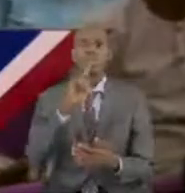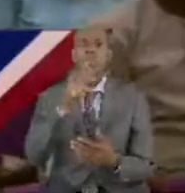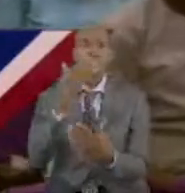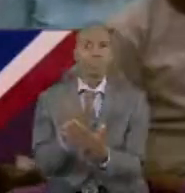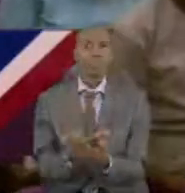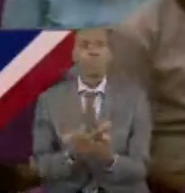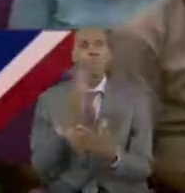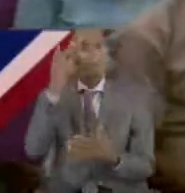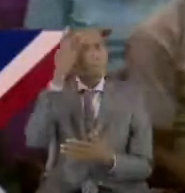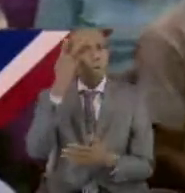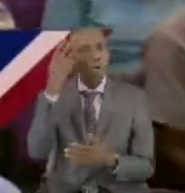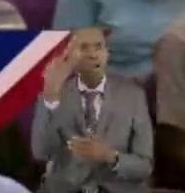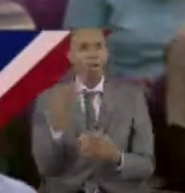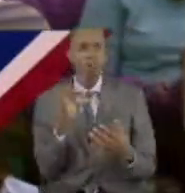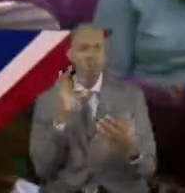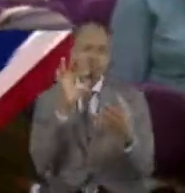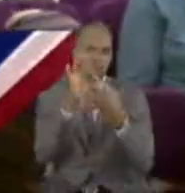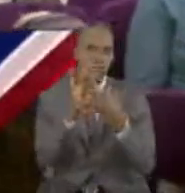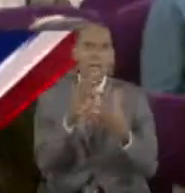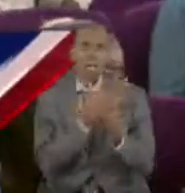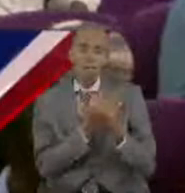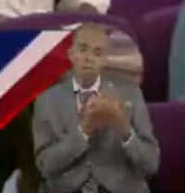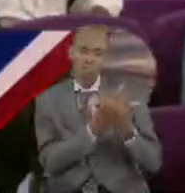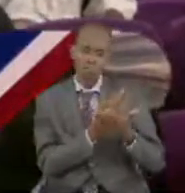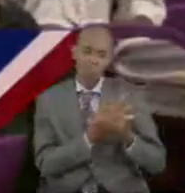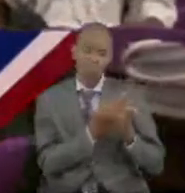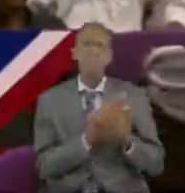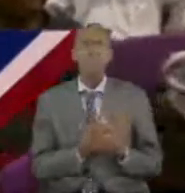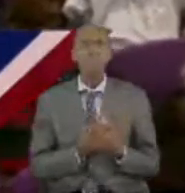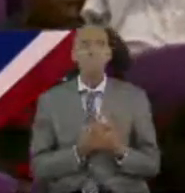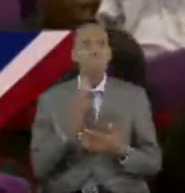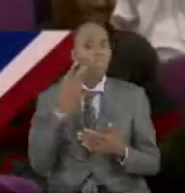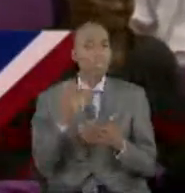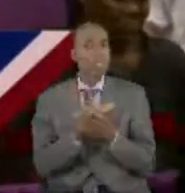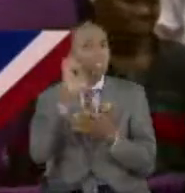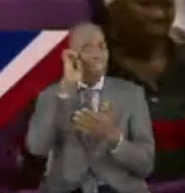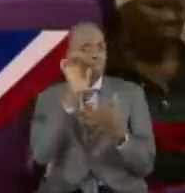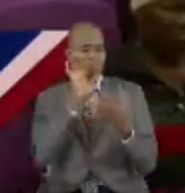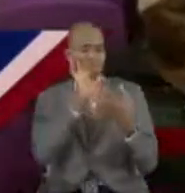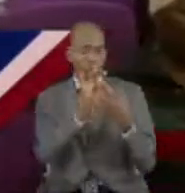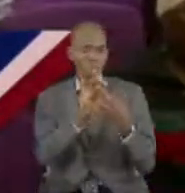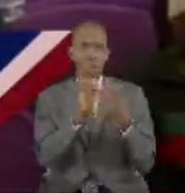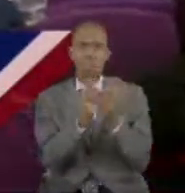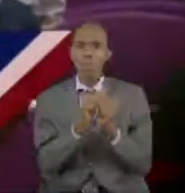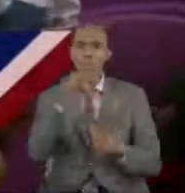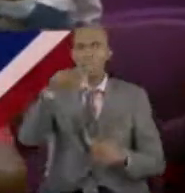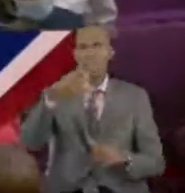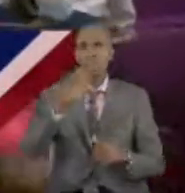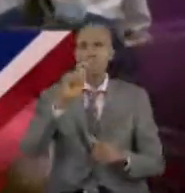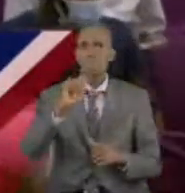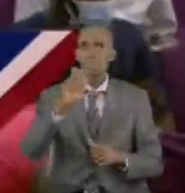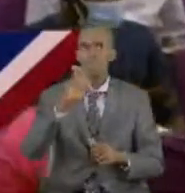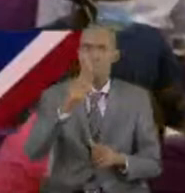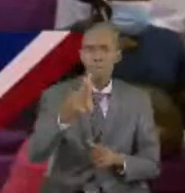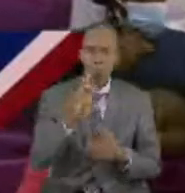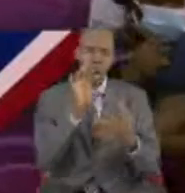le rétif manifeste de la connexion et de la consultation nous voyons aussi il se connecter à pierre il est connecté